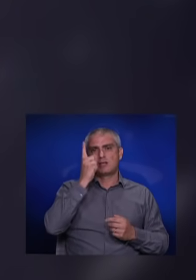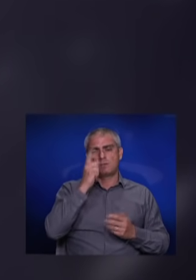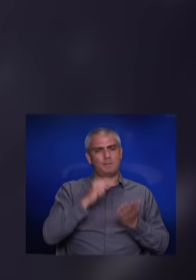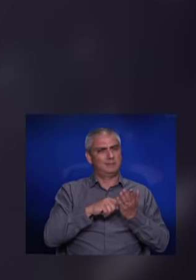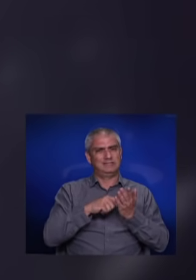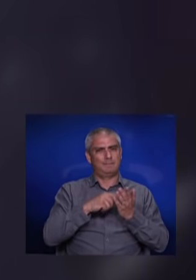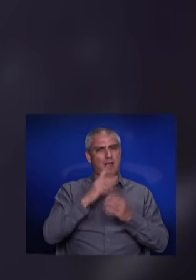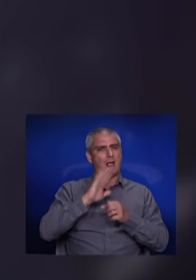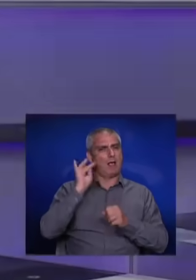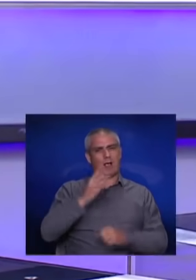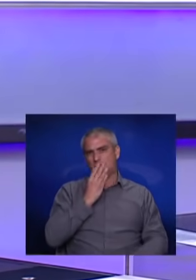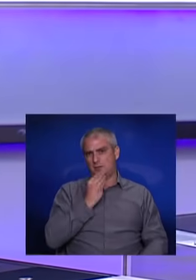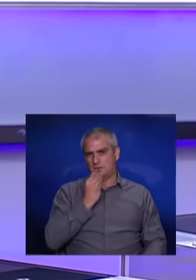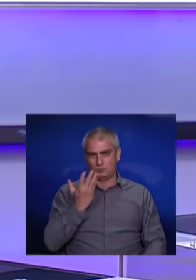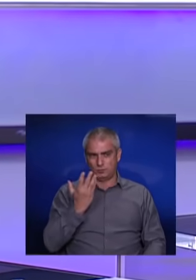ממניע גזעני.